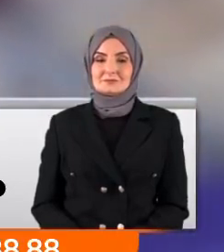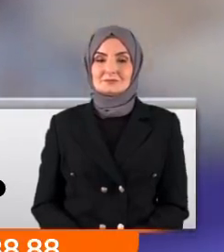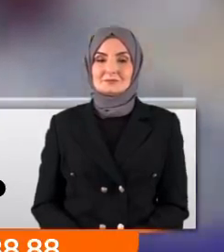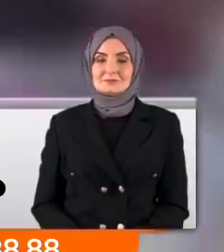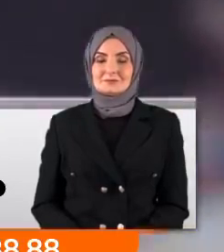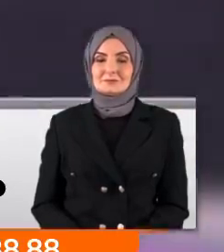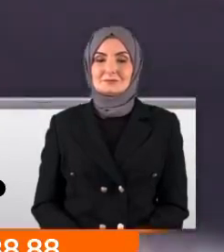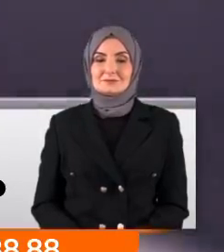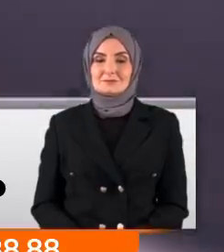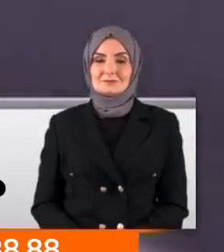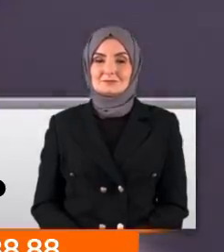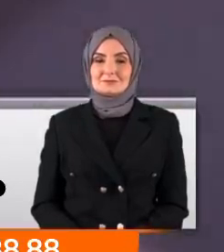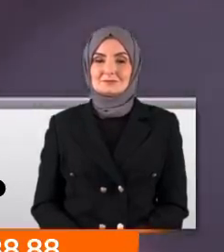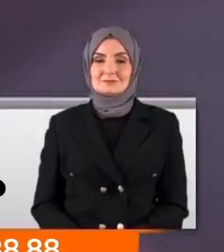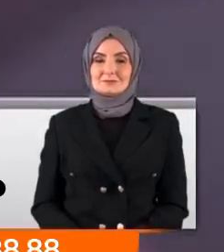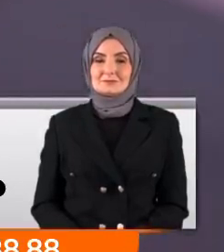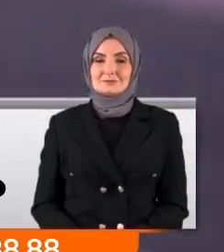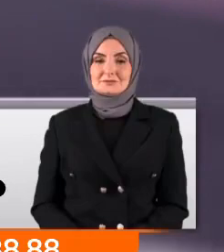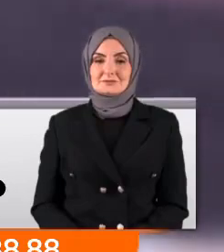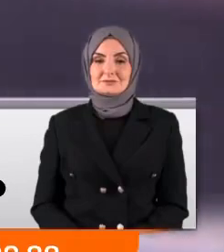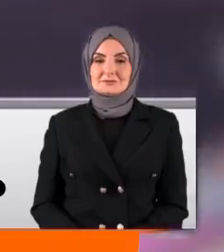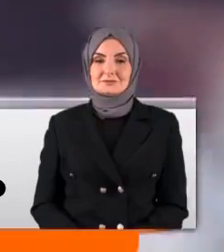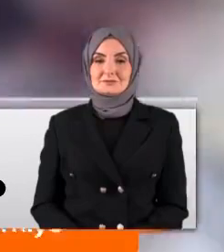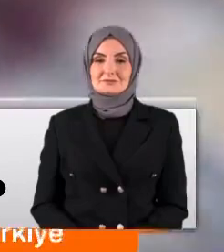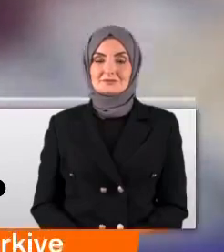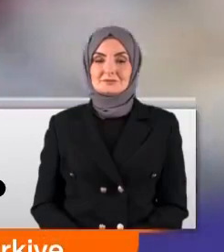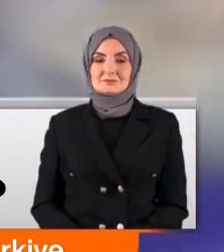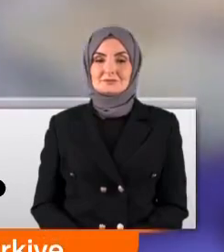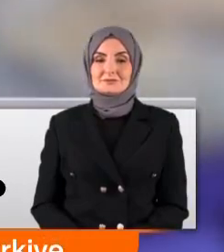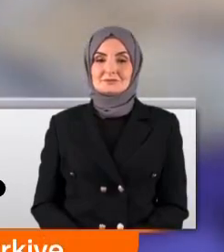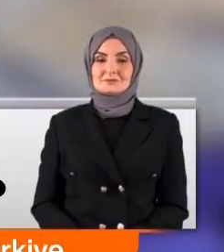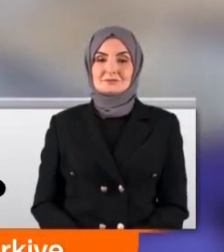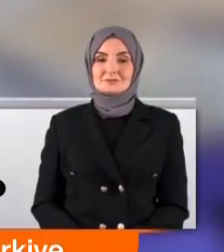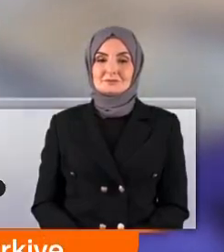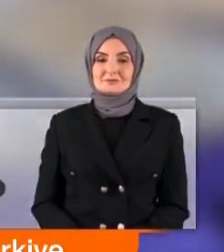Teşekkür ederim.